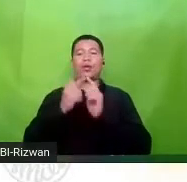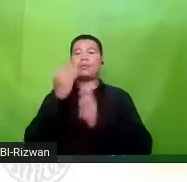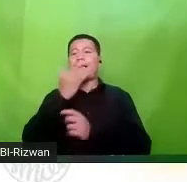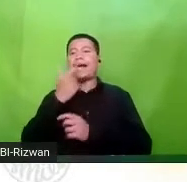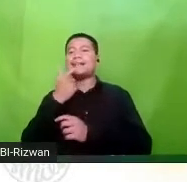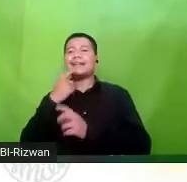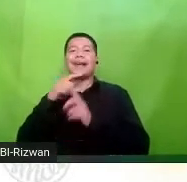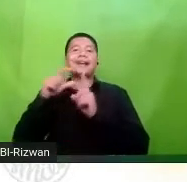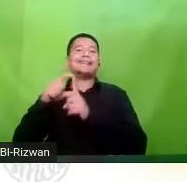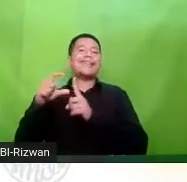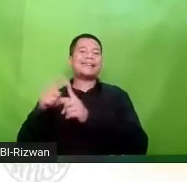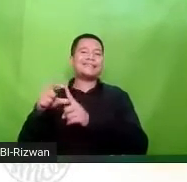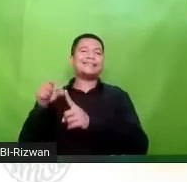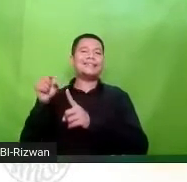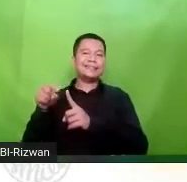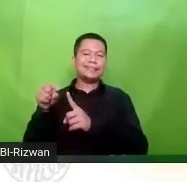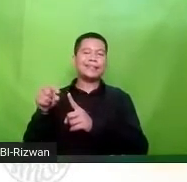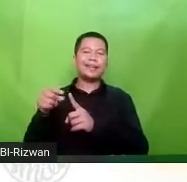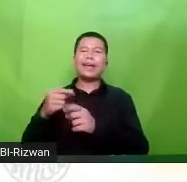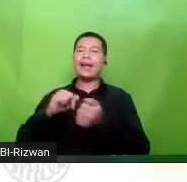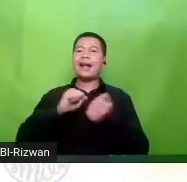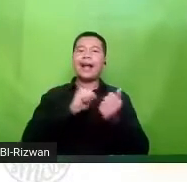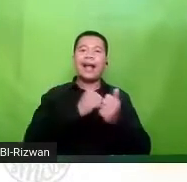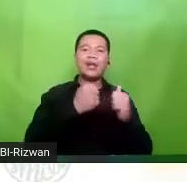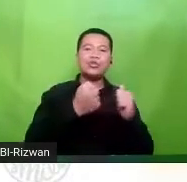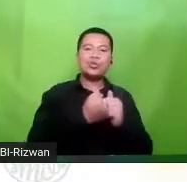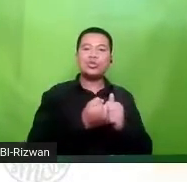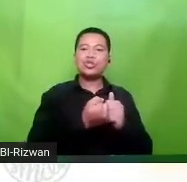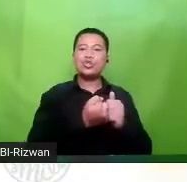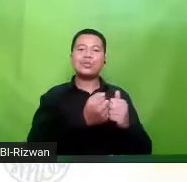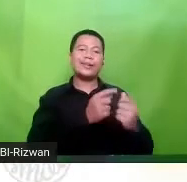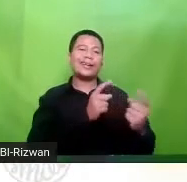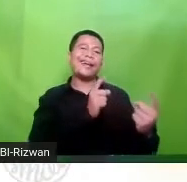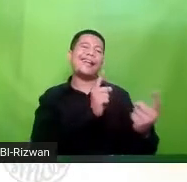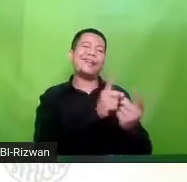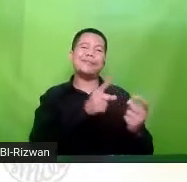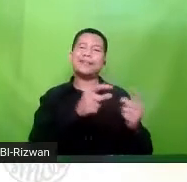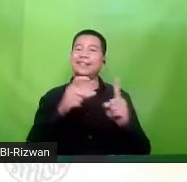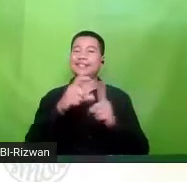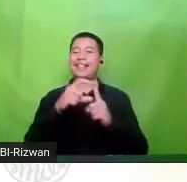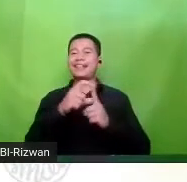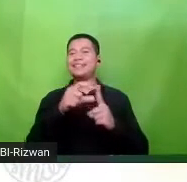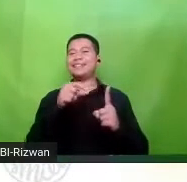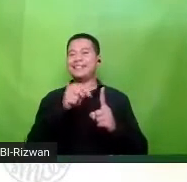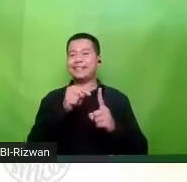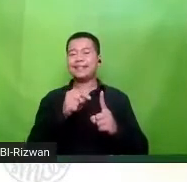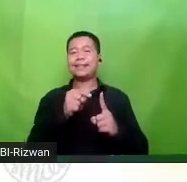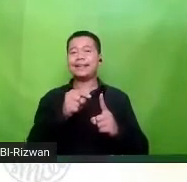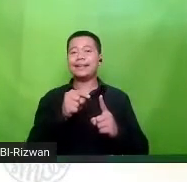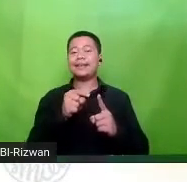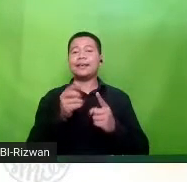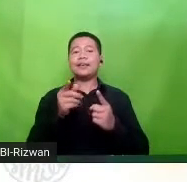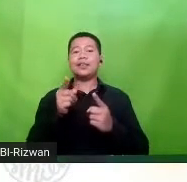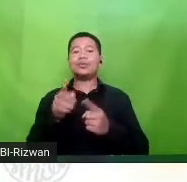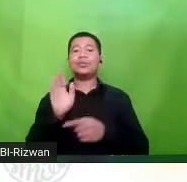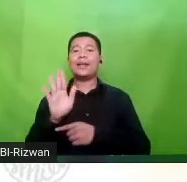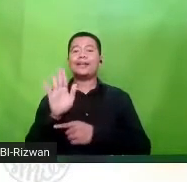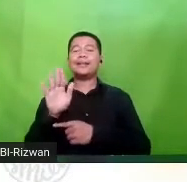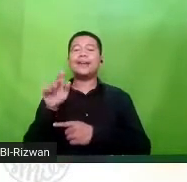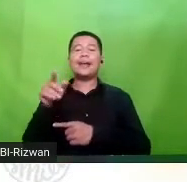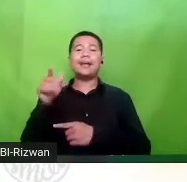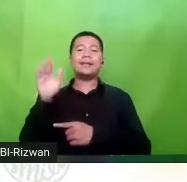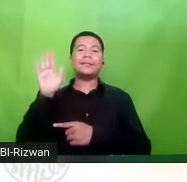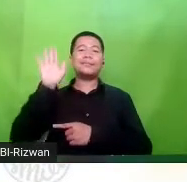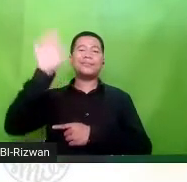disleksi, kasus yang kita hadapi itu disleksi juga kasus yang kemudian mengalami kesulitan dalam